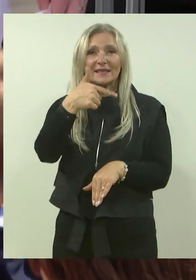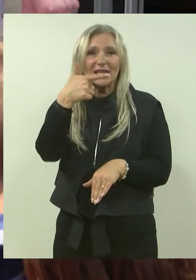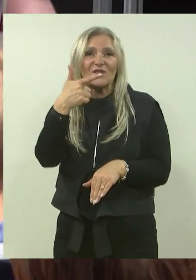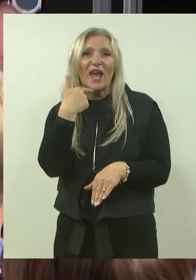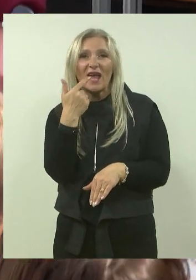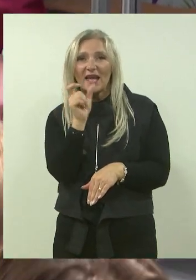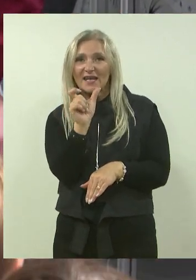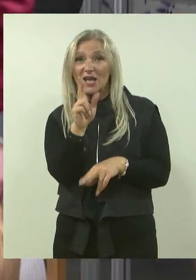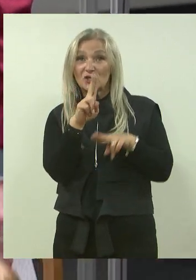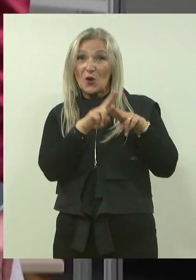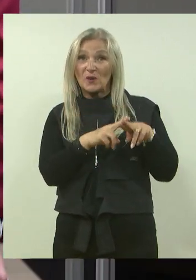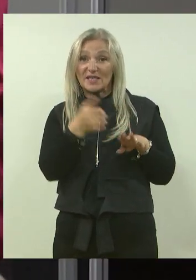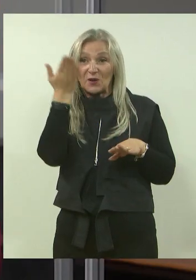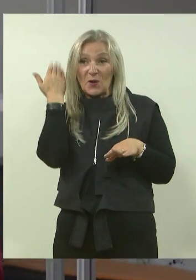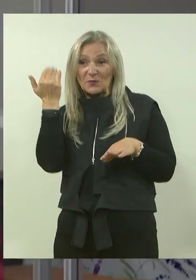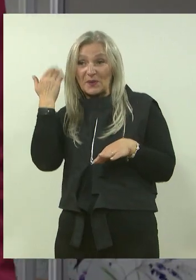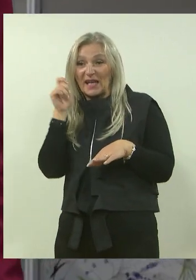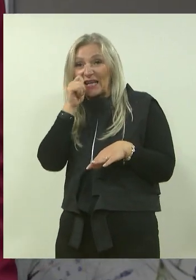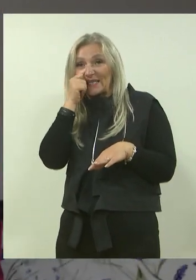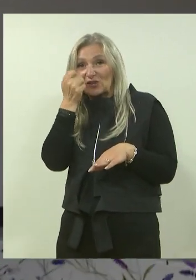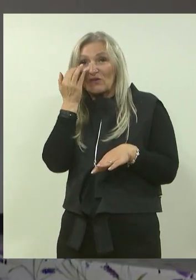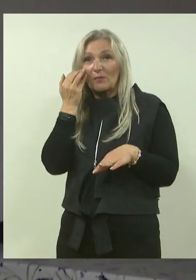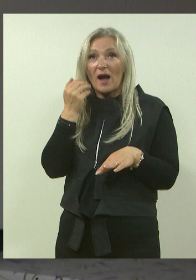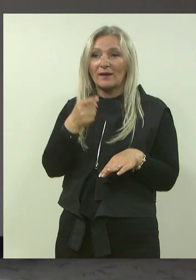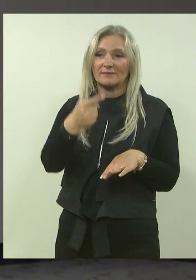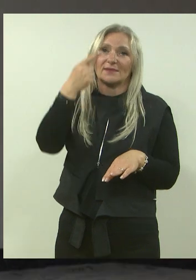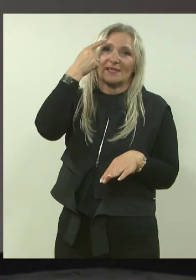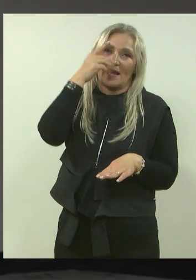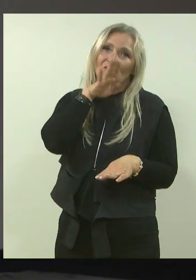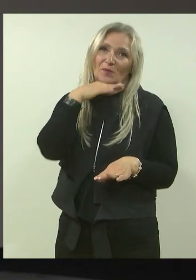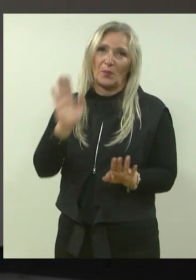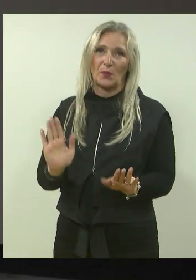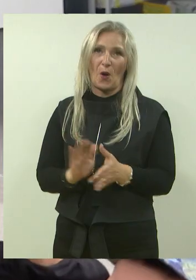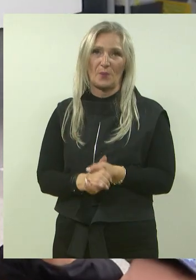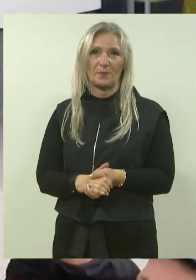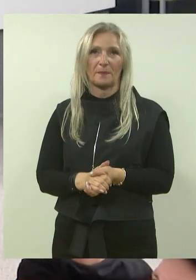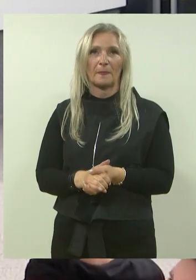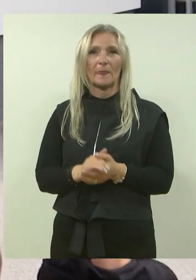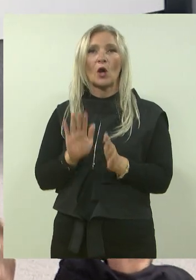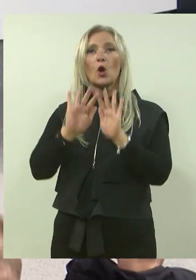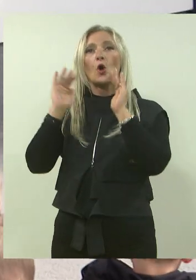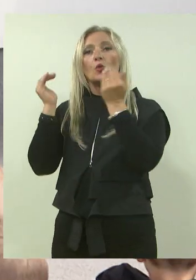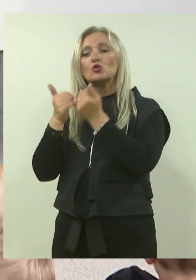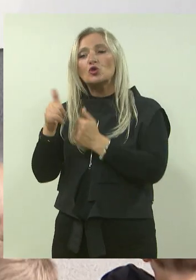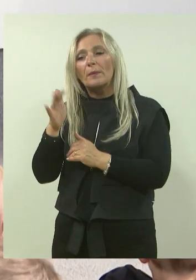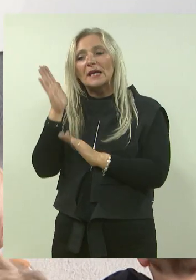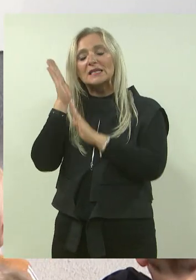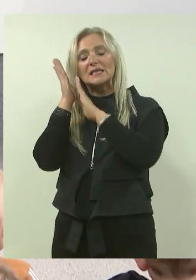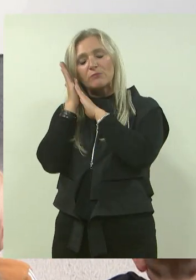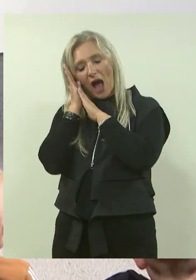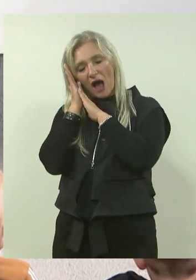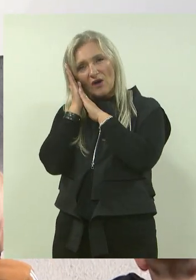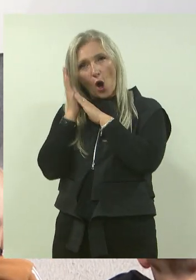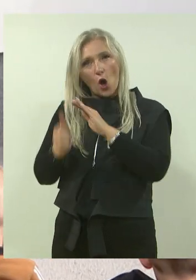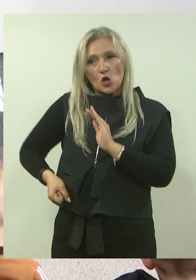ostane od prije, od djedova, baka, mislim da će to već puno značiti. Sobe je spal, zgetašli